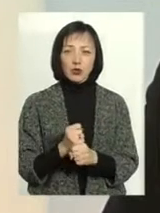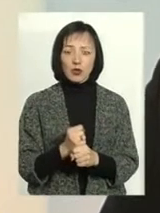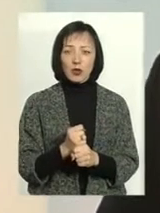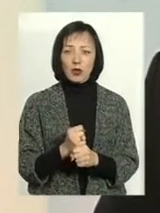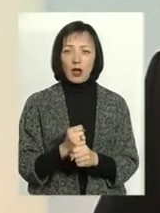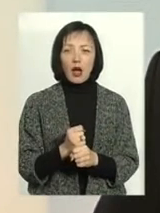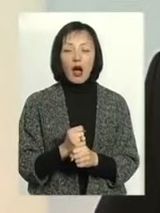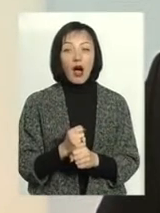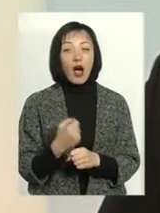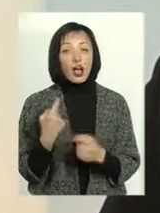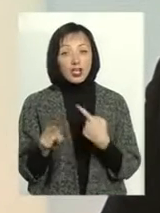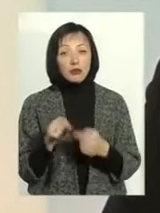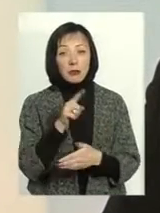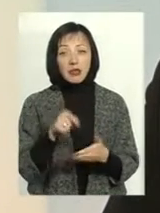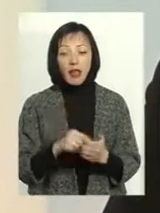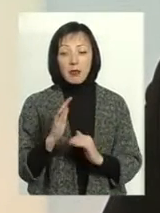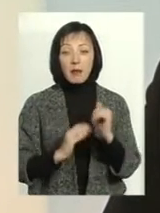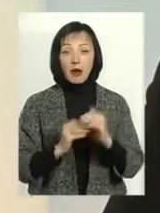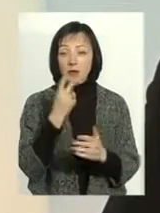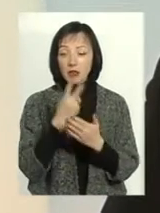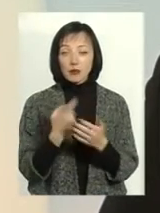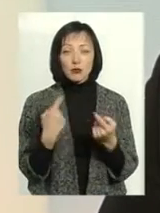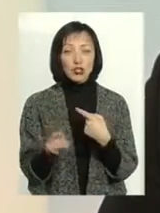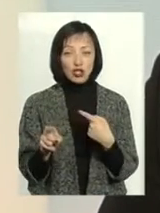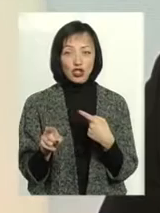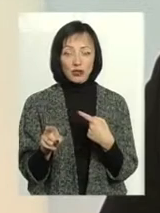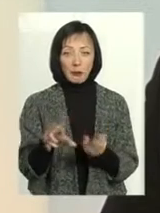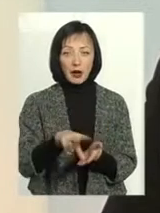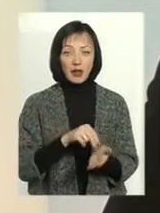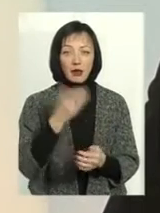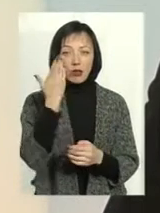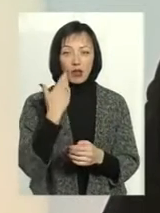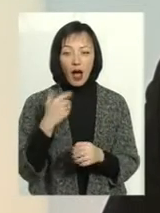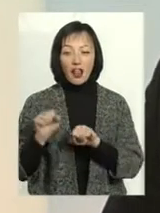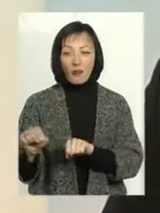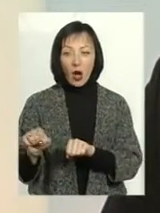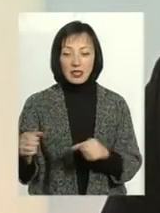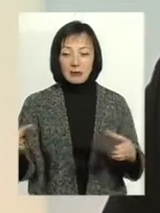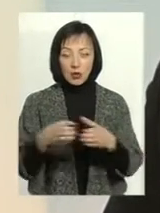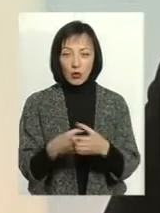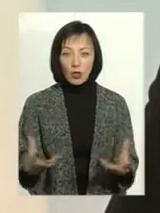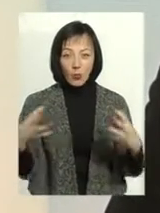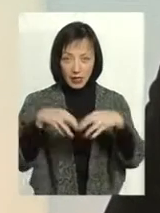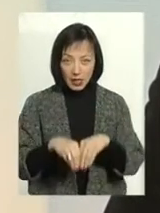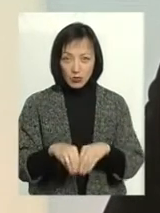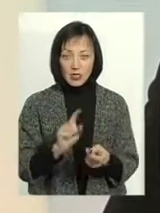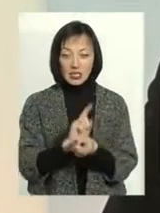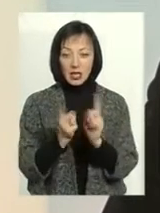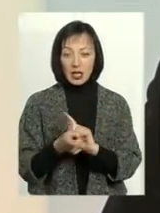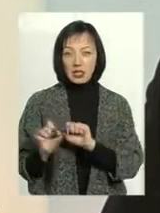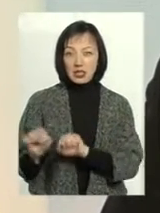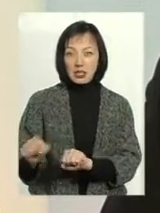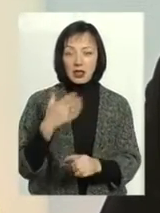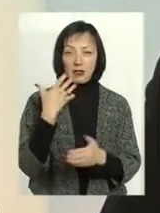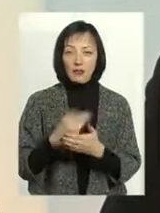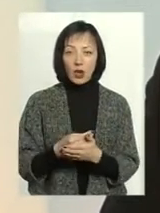питання, що на практиці ми стикаємося з іншими прикладами, коли адвокатська спільнота об'єднується, стає на захист